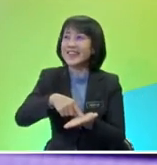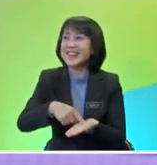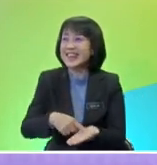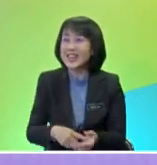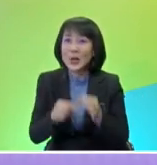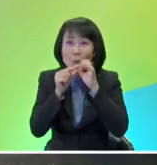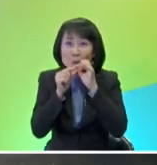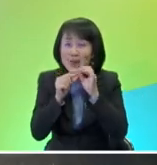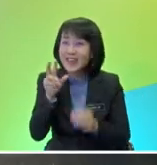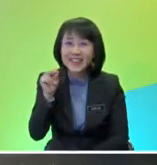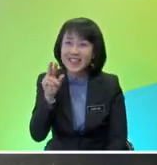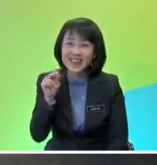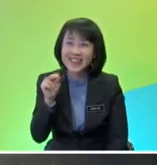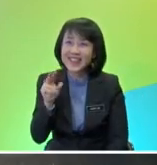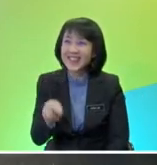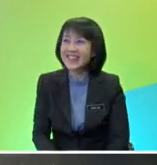Tak adalah.